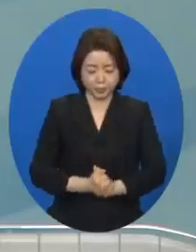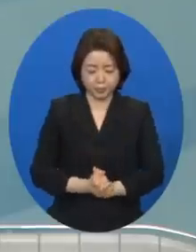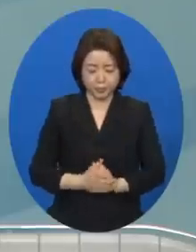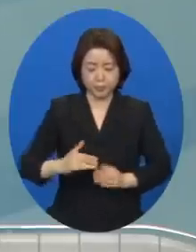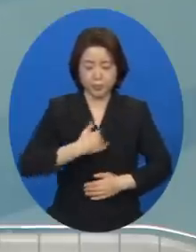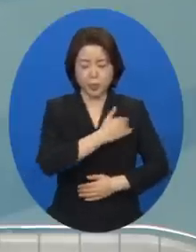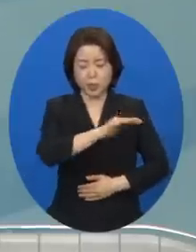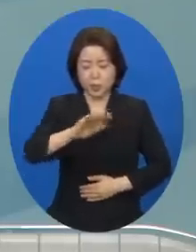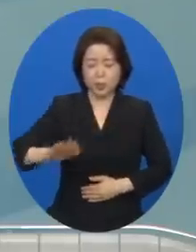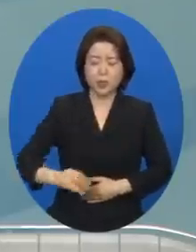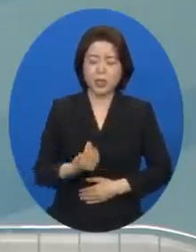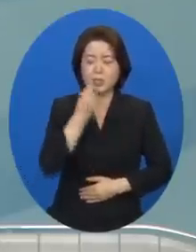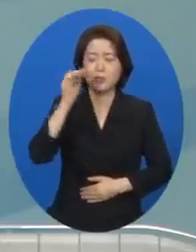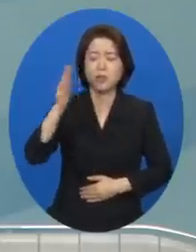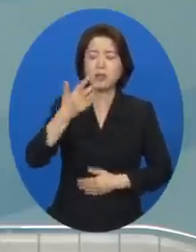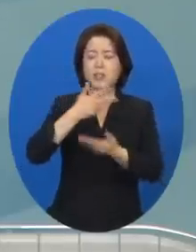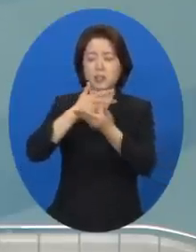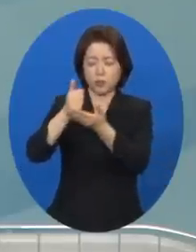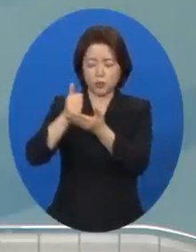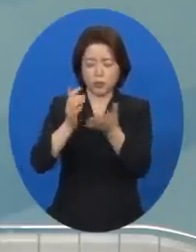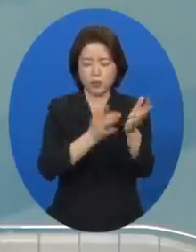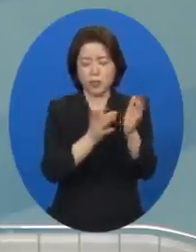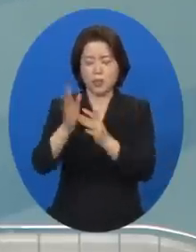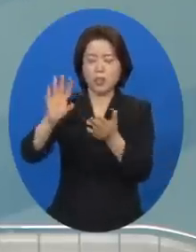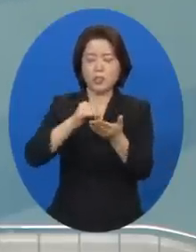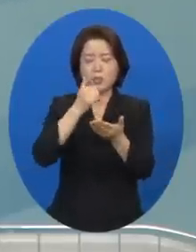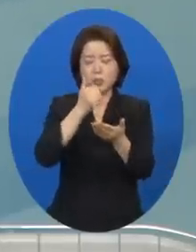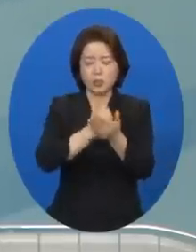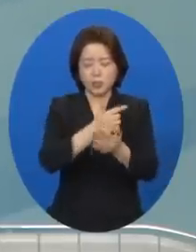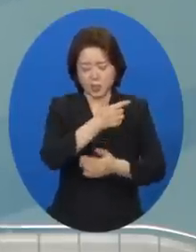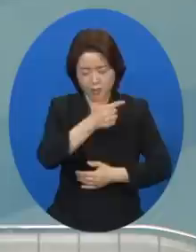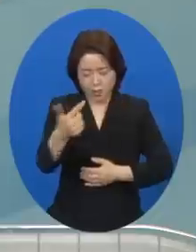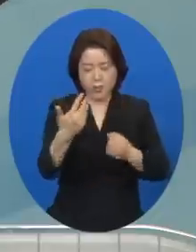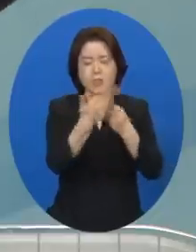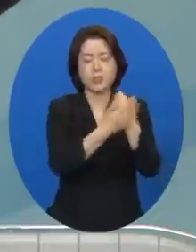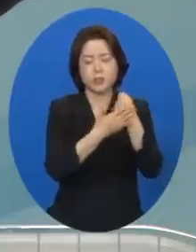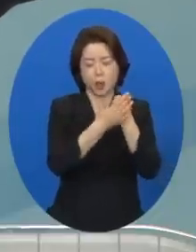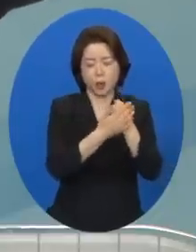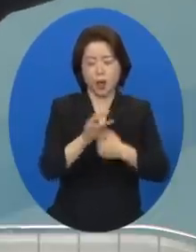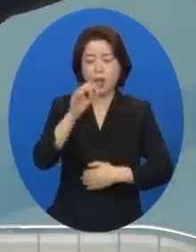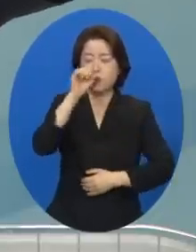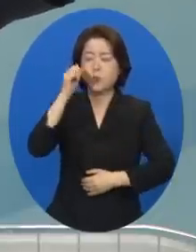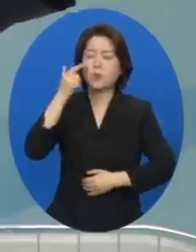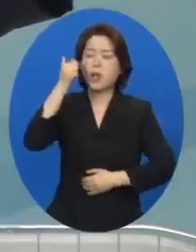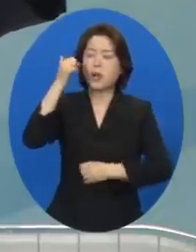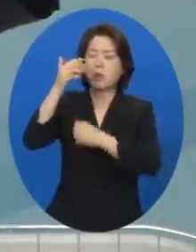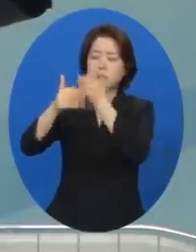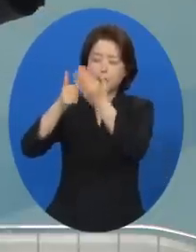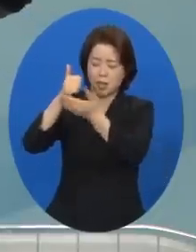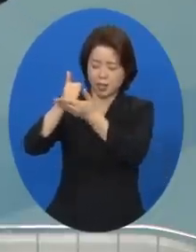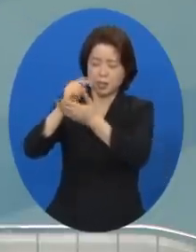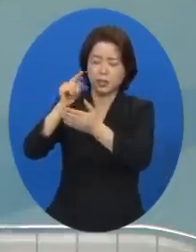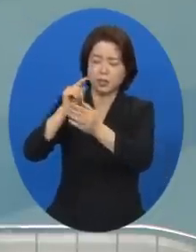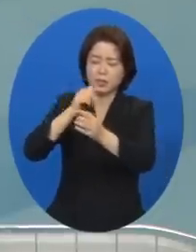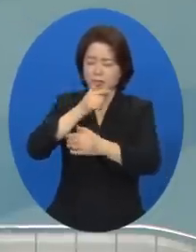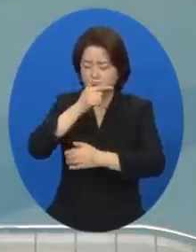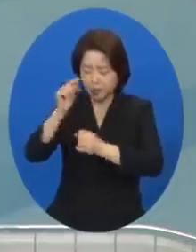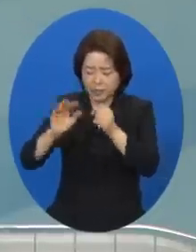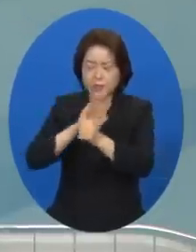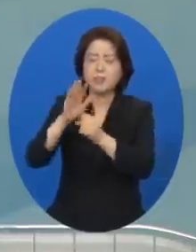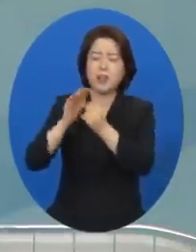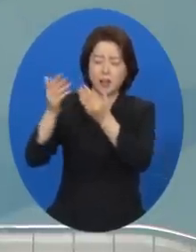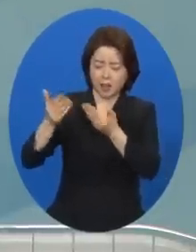우리의 생명의 주님 예수 그리스도의 크신 은혜와 좋으신 아버지 하나님 그 말할 수 없는 사랑